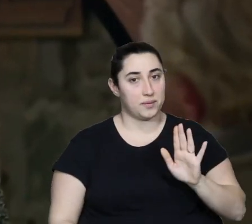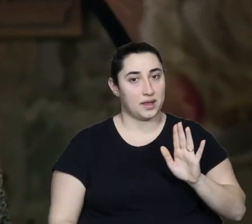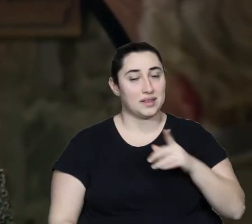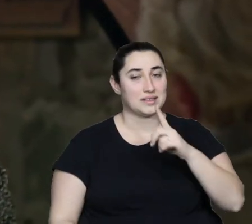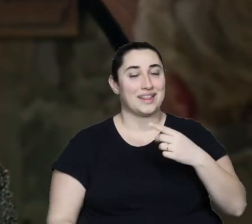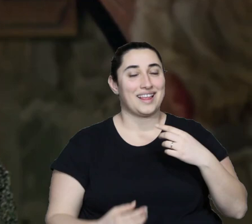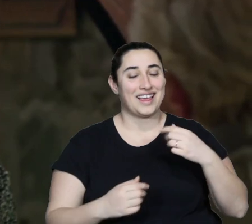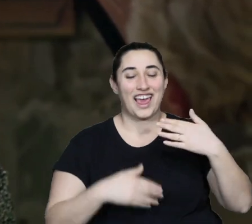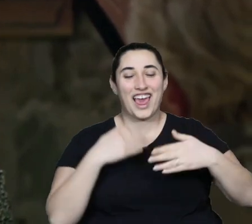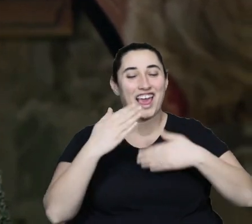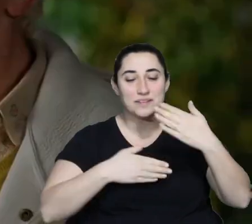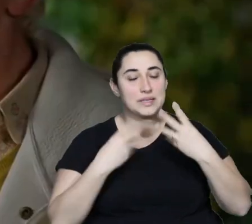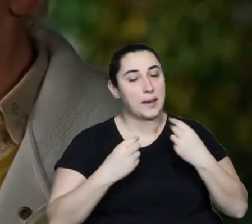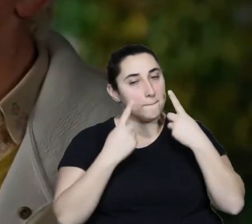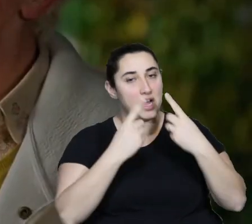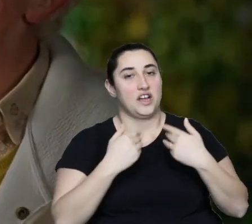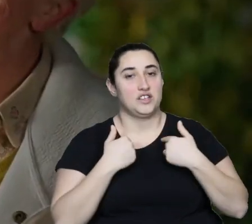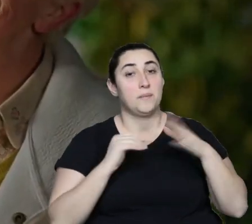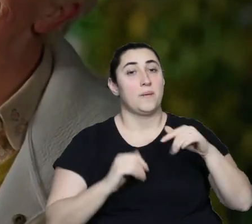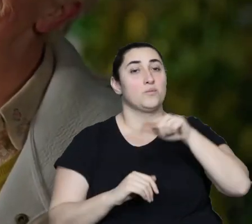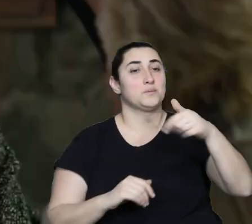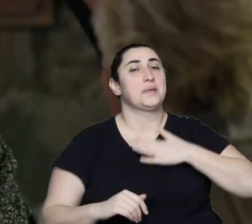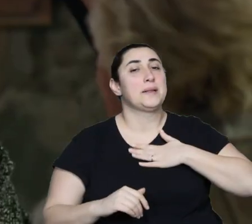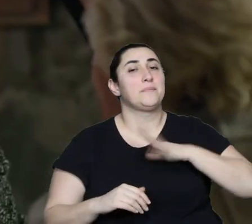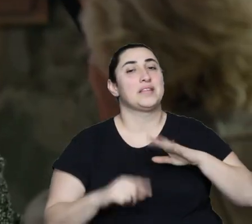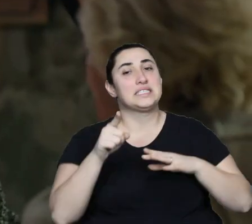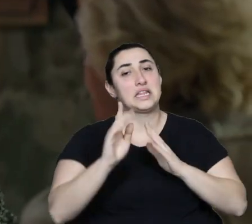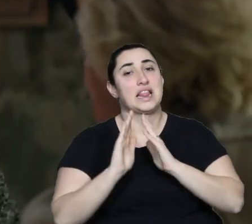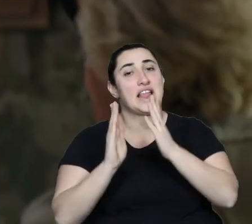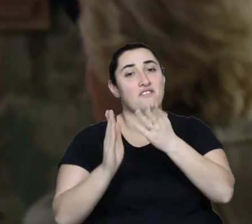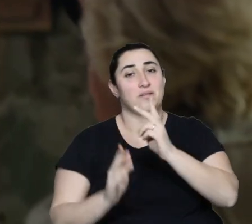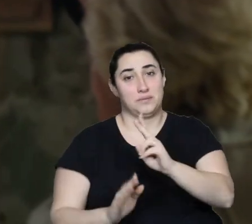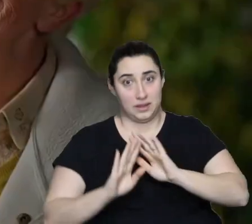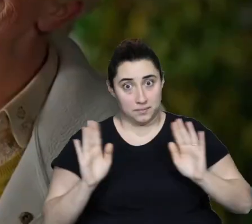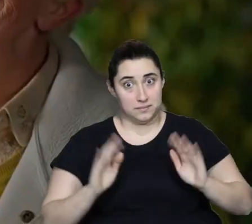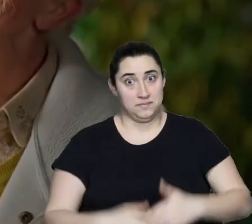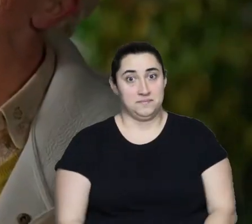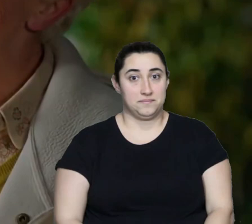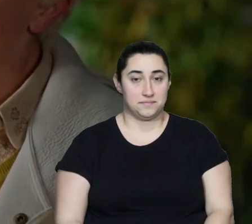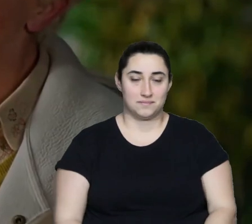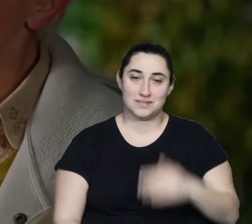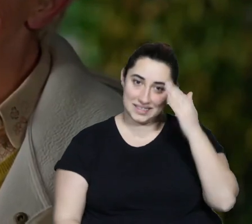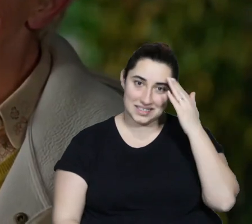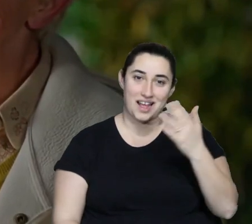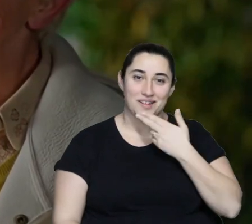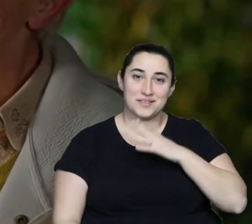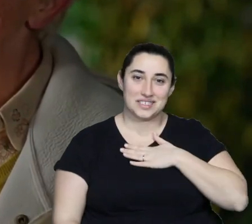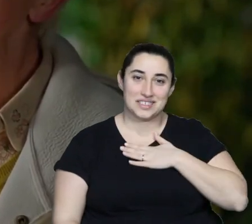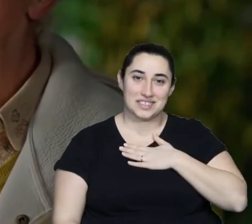Ata yadigarınıza gözüm gibi bakacağım. Hem burası benim değil. Hala sizin kendi yeriniz, tamam mı? Sağ ol